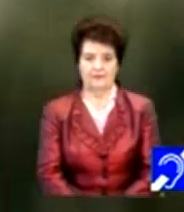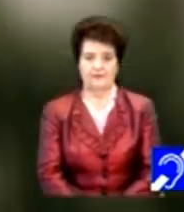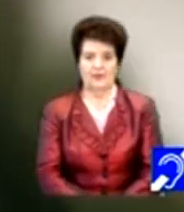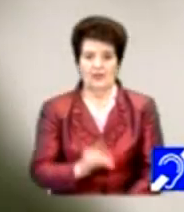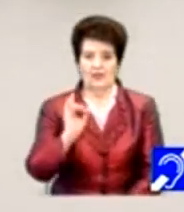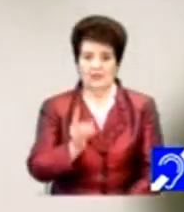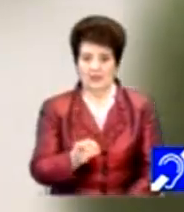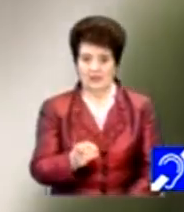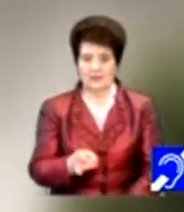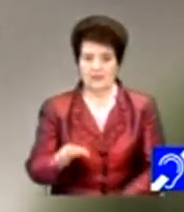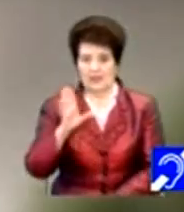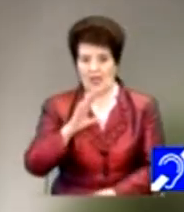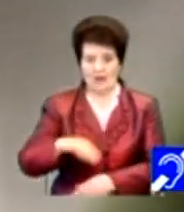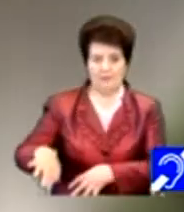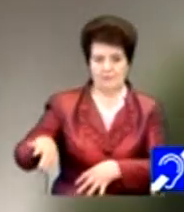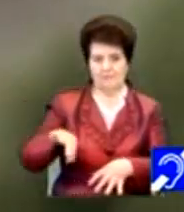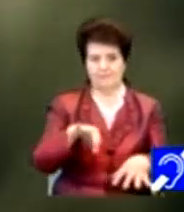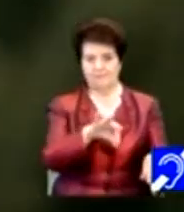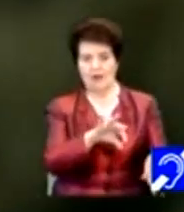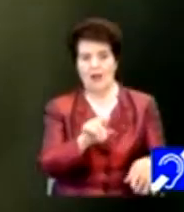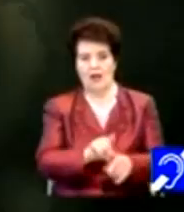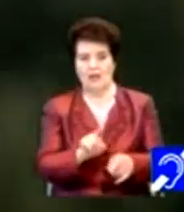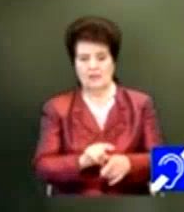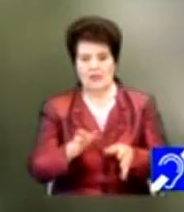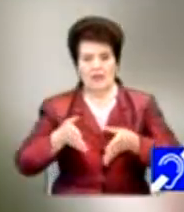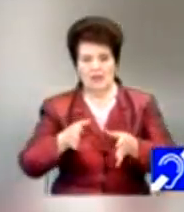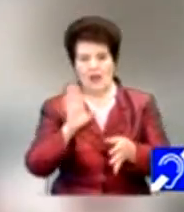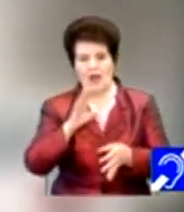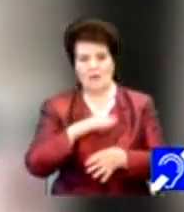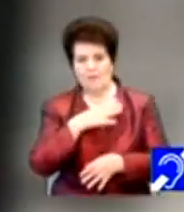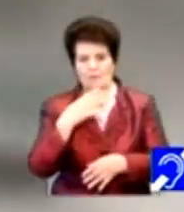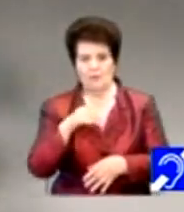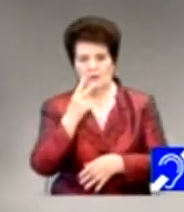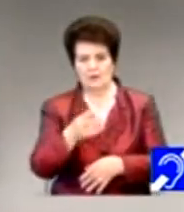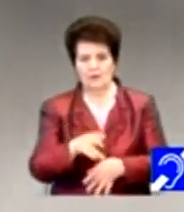Un taxi a fost luat de ape, atât de puternice au fost șuvoaiele.